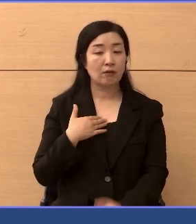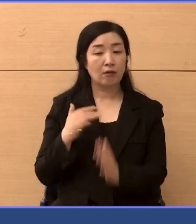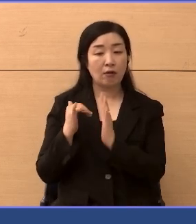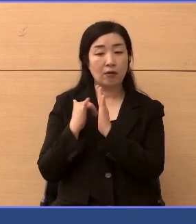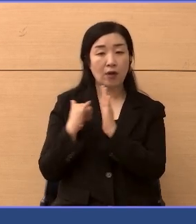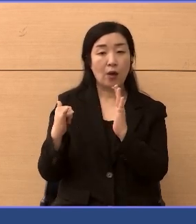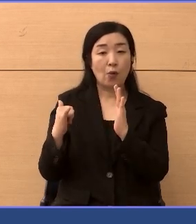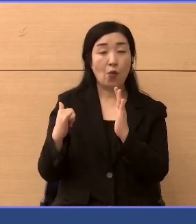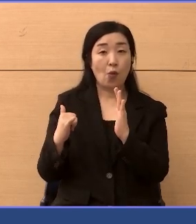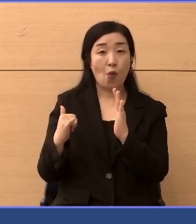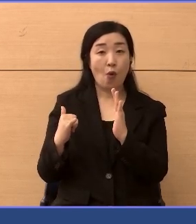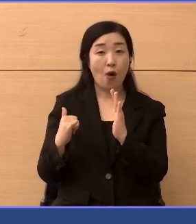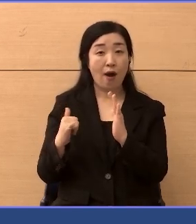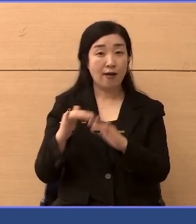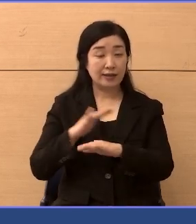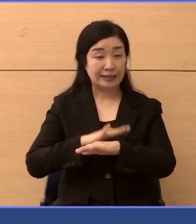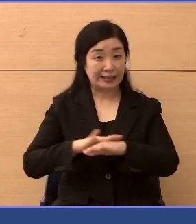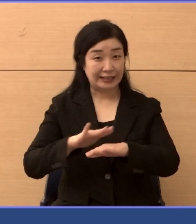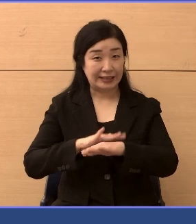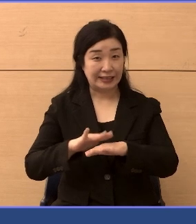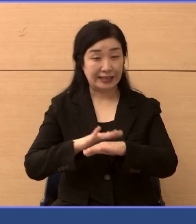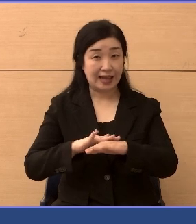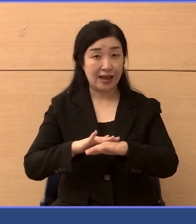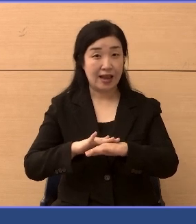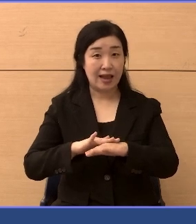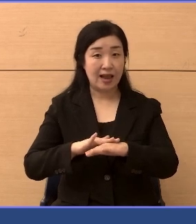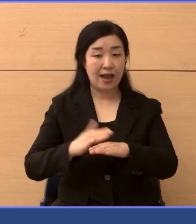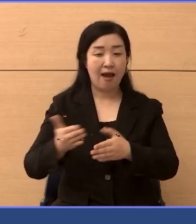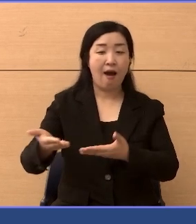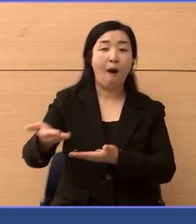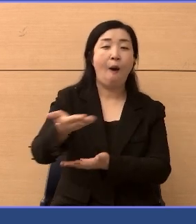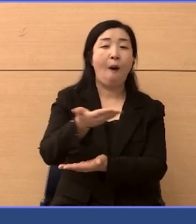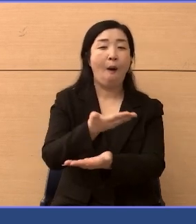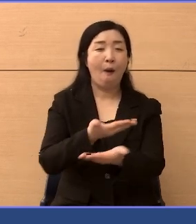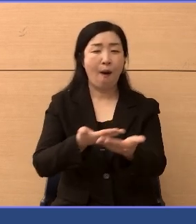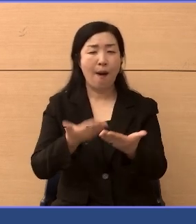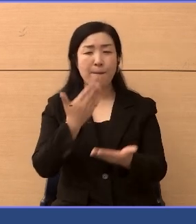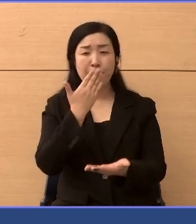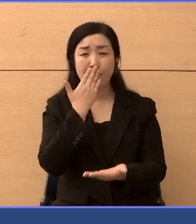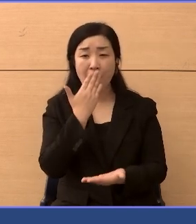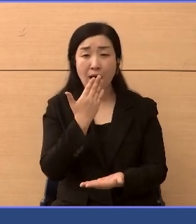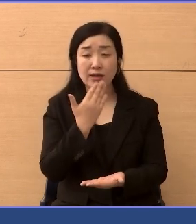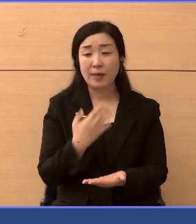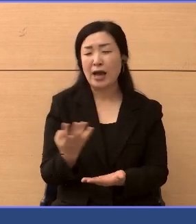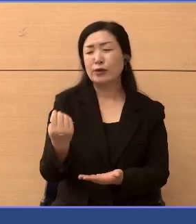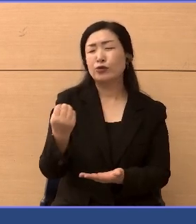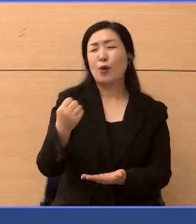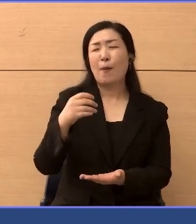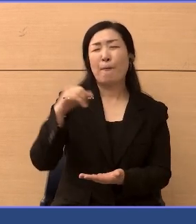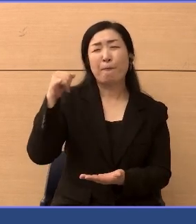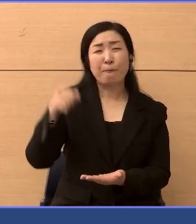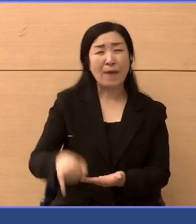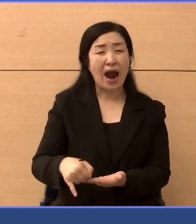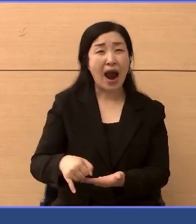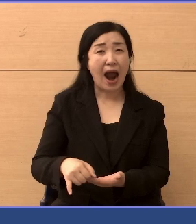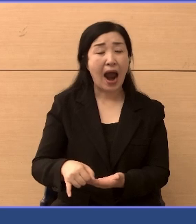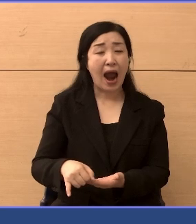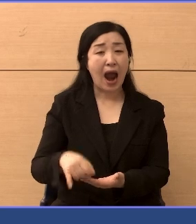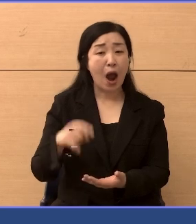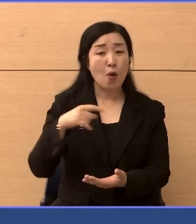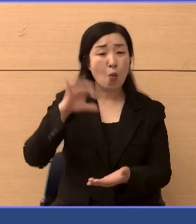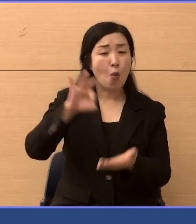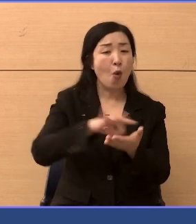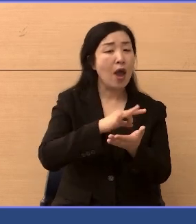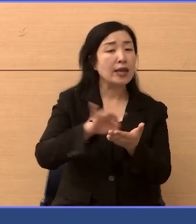사람과 굉장히 But people with 잘 ASD may need gentle 교류를 guidance 하지만 from their 수학은 못해라고 family and 한다면은 professionals to 일반인들 같은 make 경우 그럼